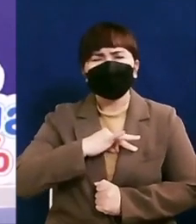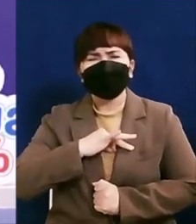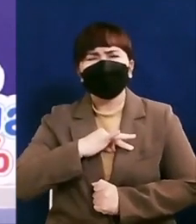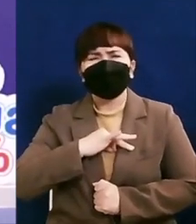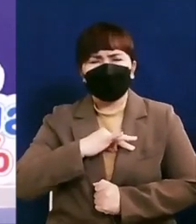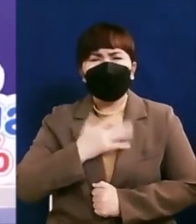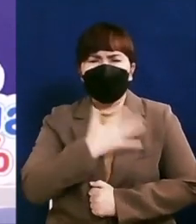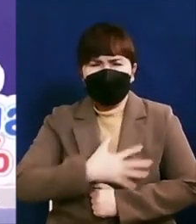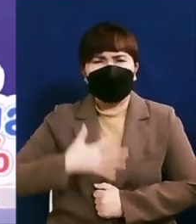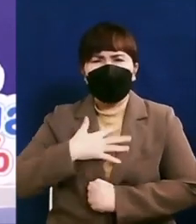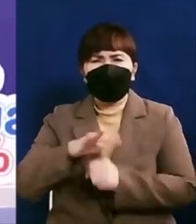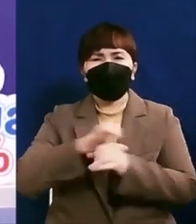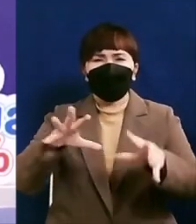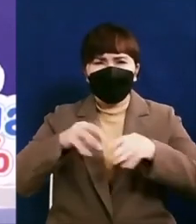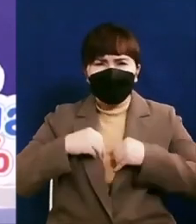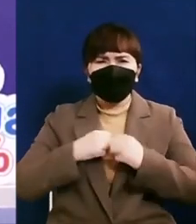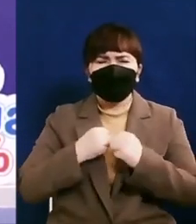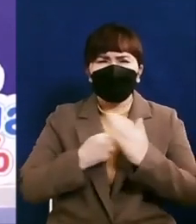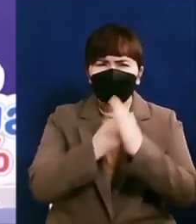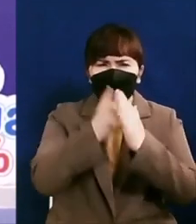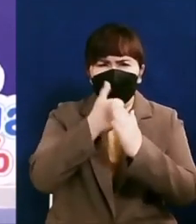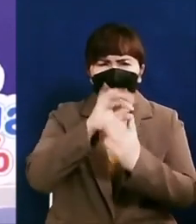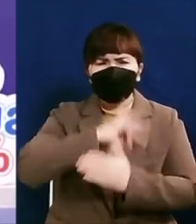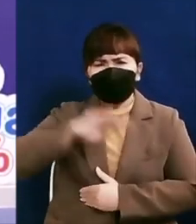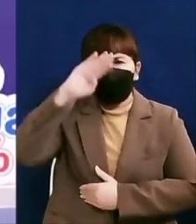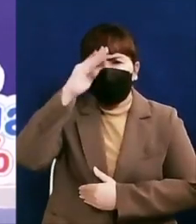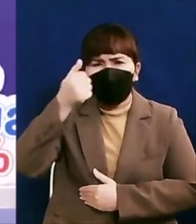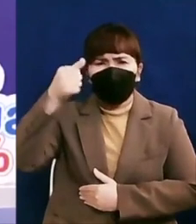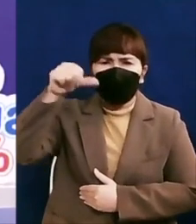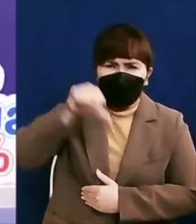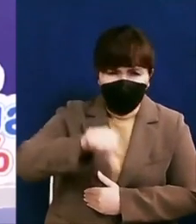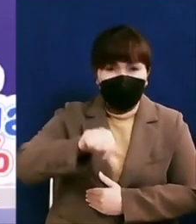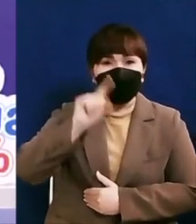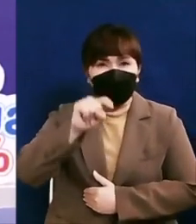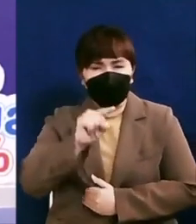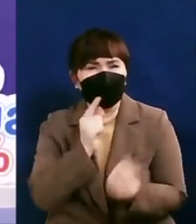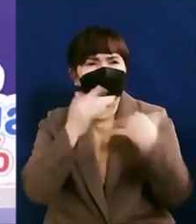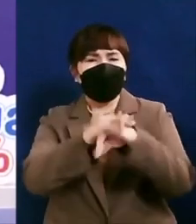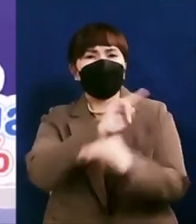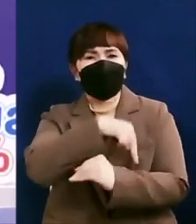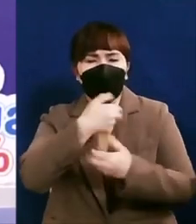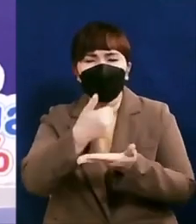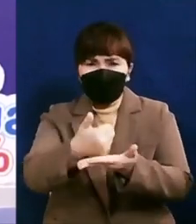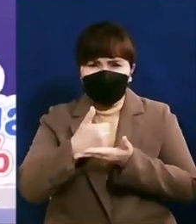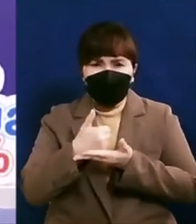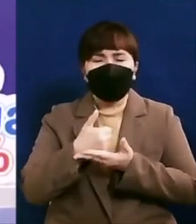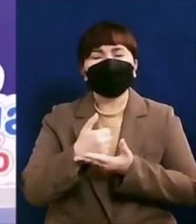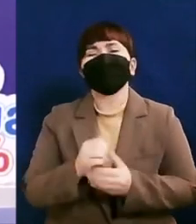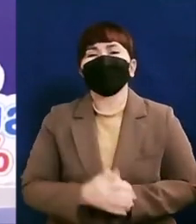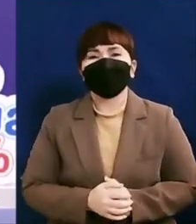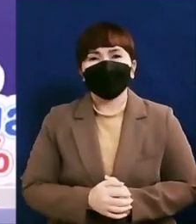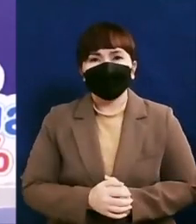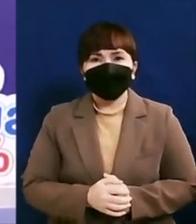อสู้เชื้อได้แล้วนะครับแต่ท่านมีอาการมากขึ้นหมายความว่าท่านอาจจะต้องได้รับความช่วยเหลือละอันนี้ท่านก็ไปพบแพทย์นะครับ